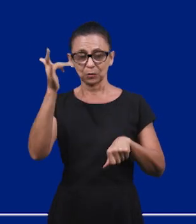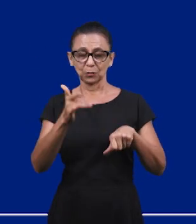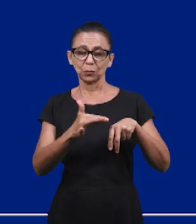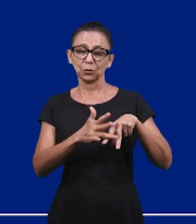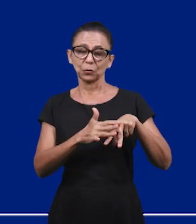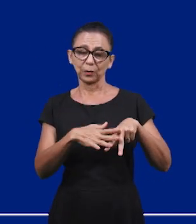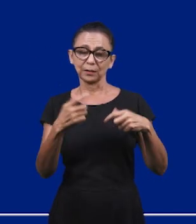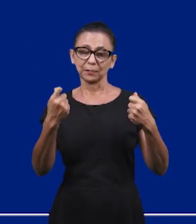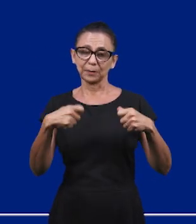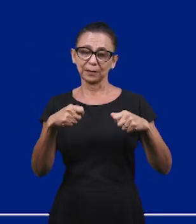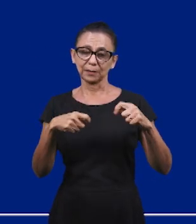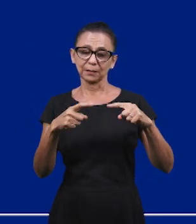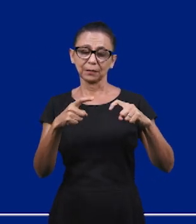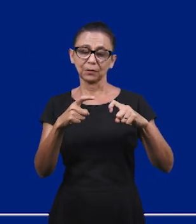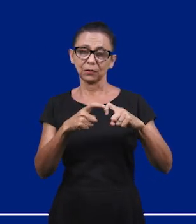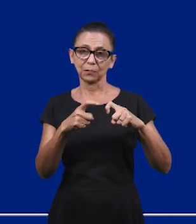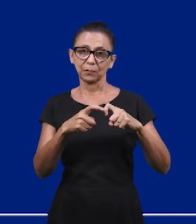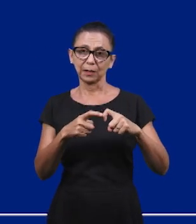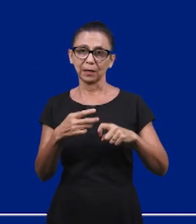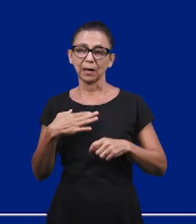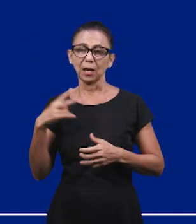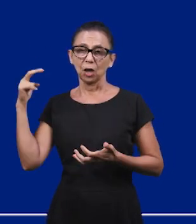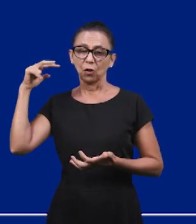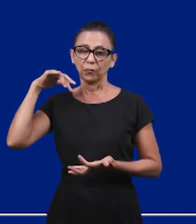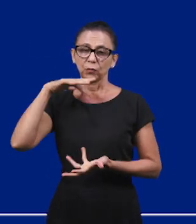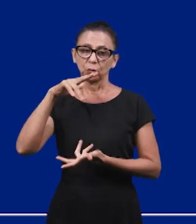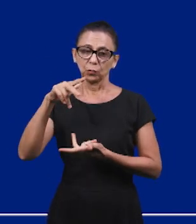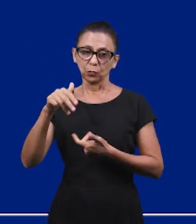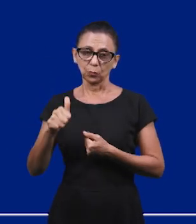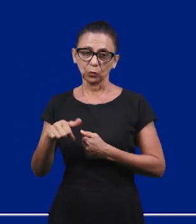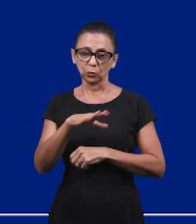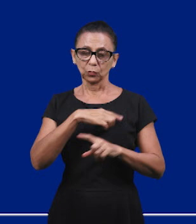pécheurs. Et cela est,